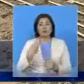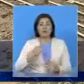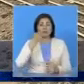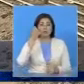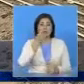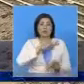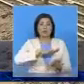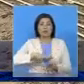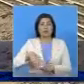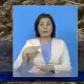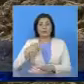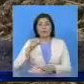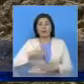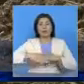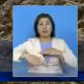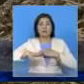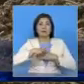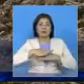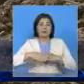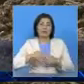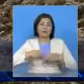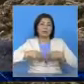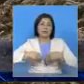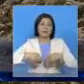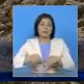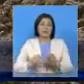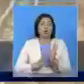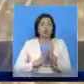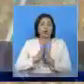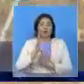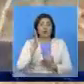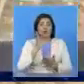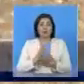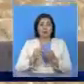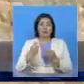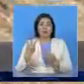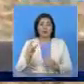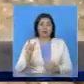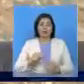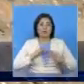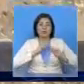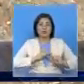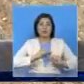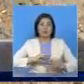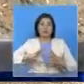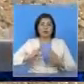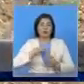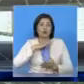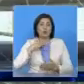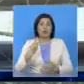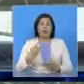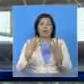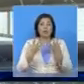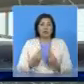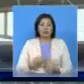жыл толды. 1 гектар жерге северен сорты егілген, дәмдеу шөптер де бар. Мұнда 13 адам жұмыс істейді, өнім мол. 2 күнде 2